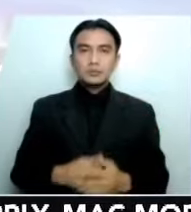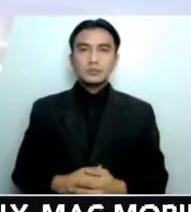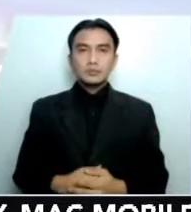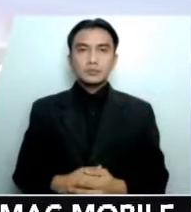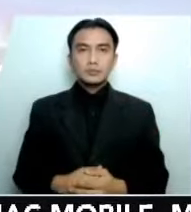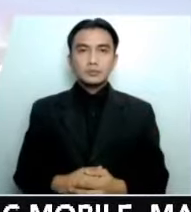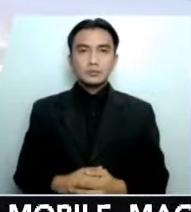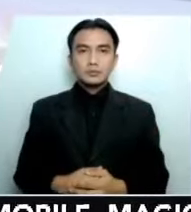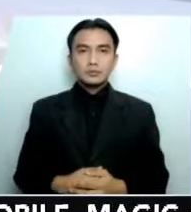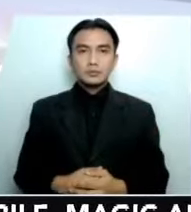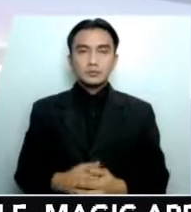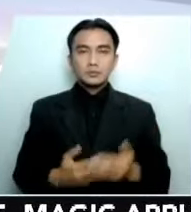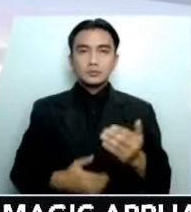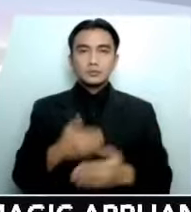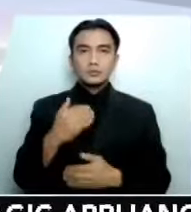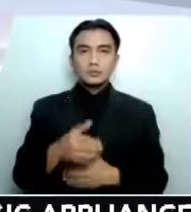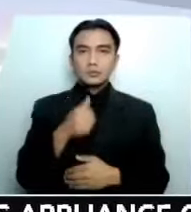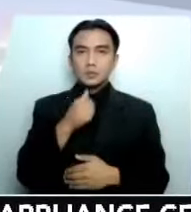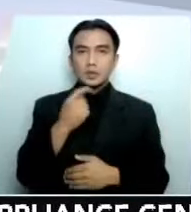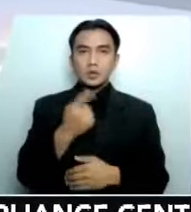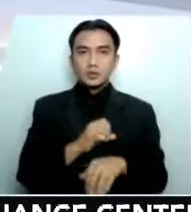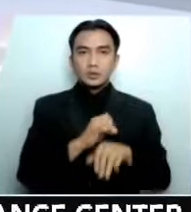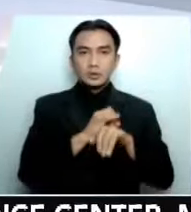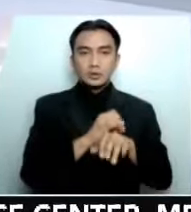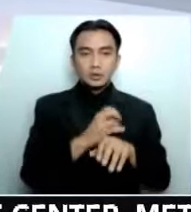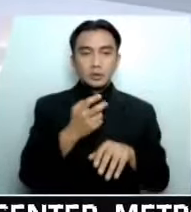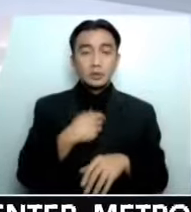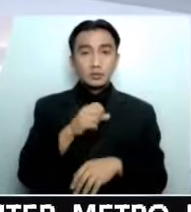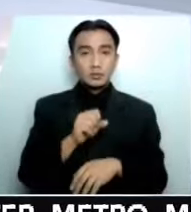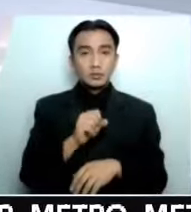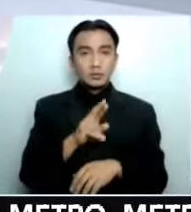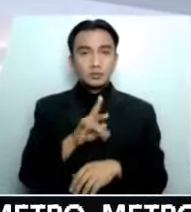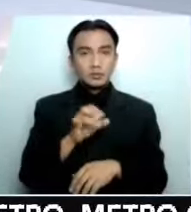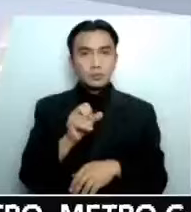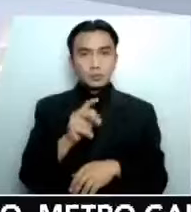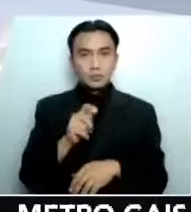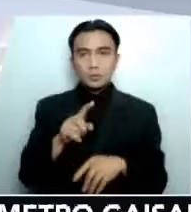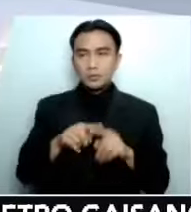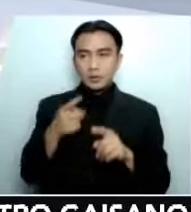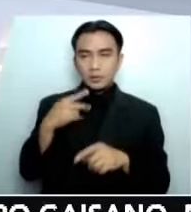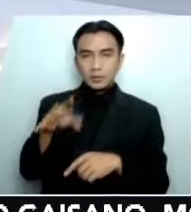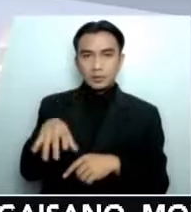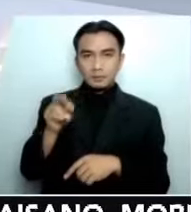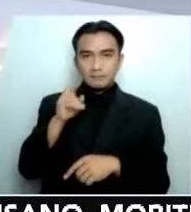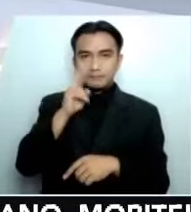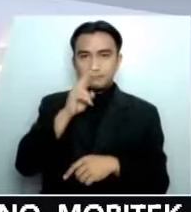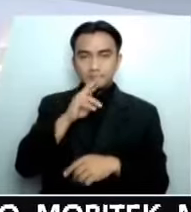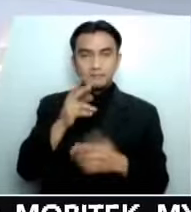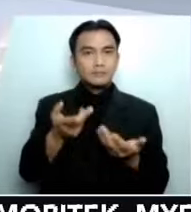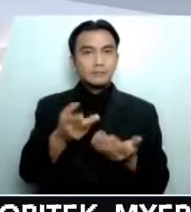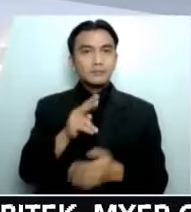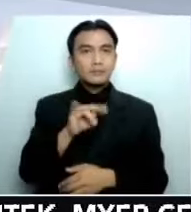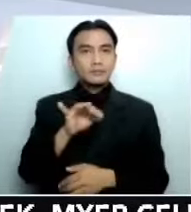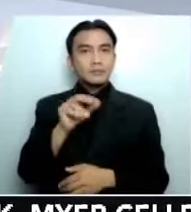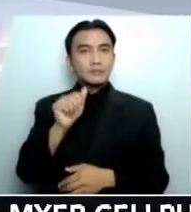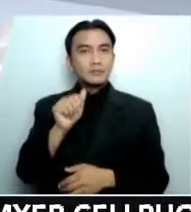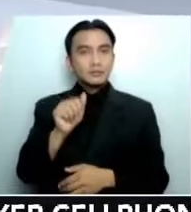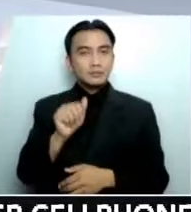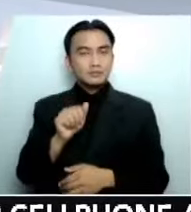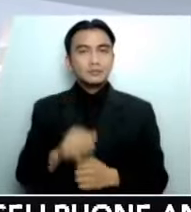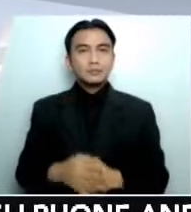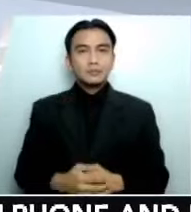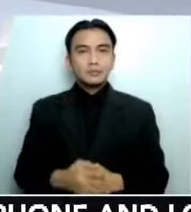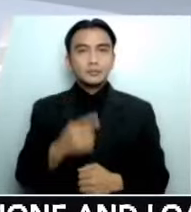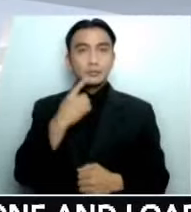hindi na lang surot ang gumagapang na problema sa naiya may namataan ring daga sa isang terminal doon tingin ang Manila